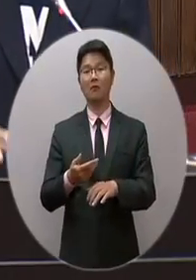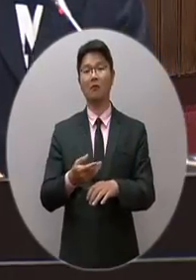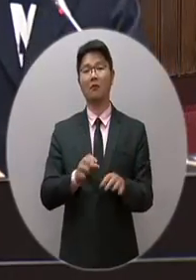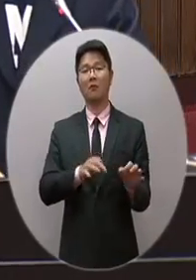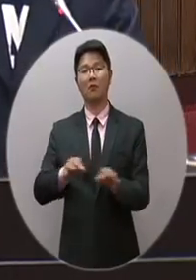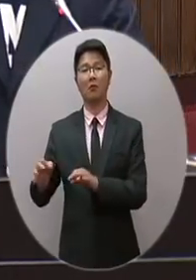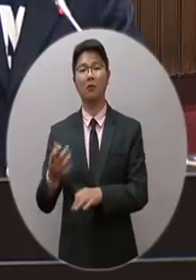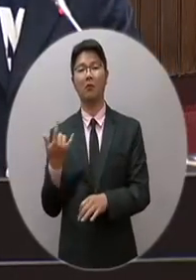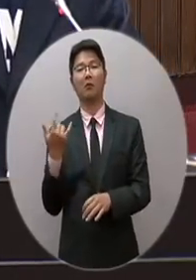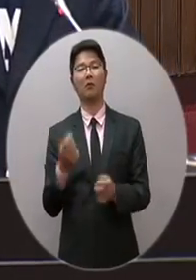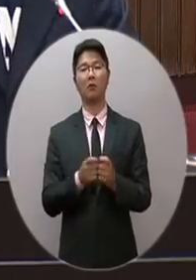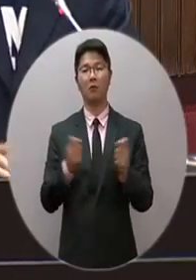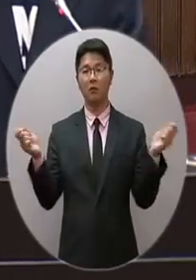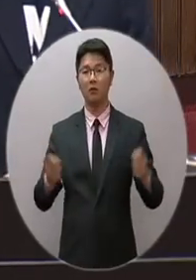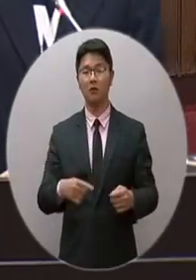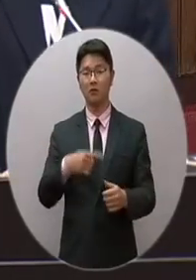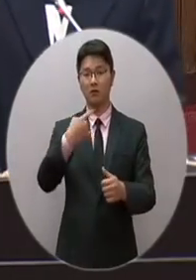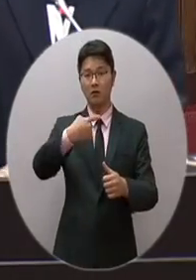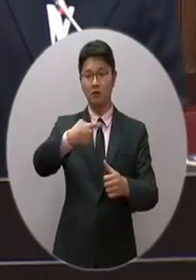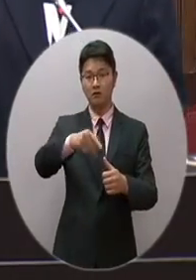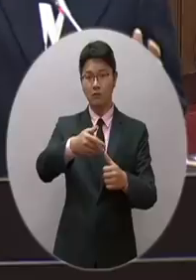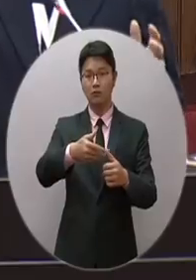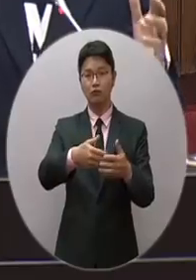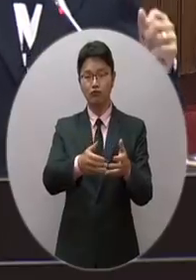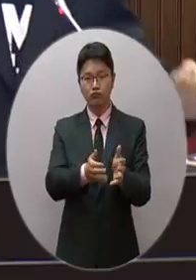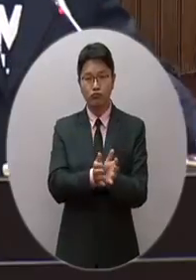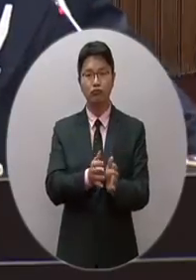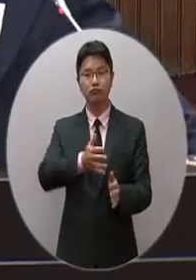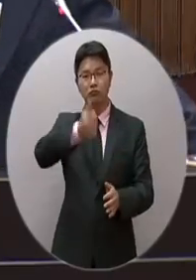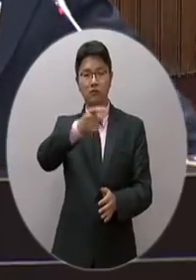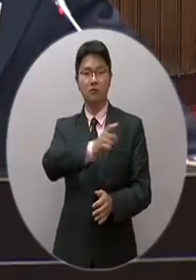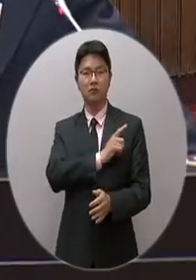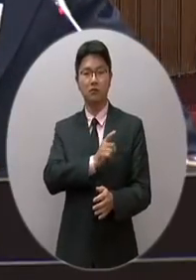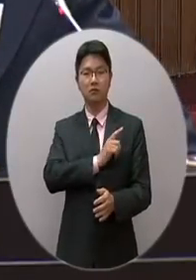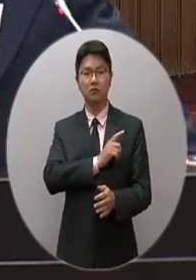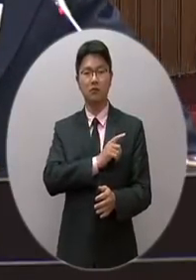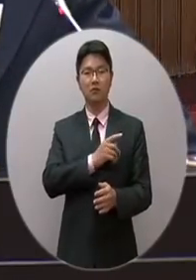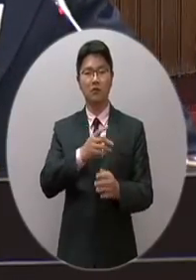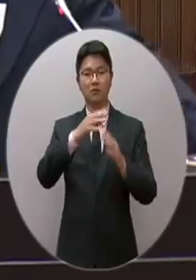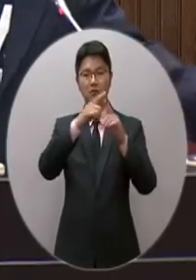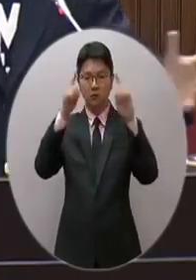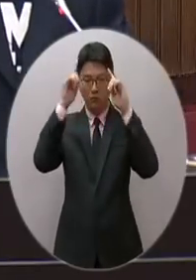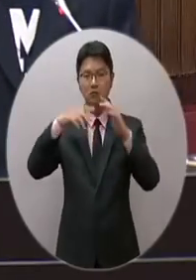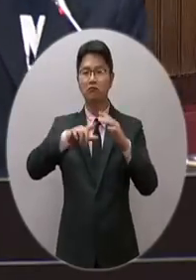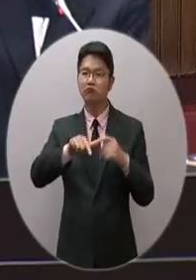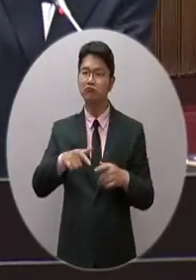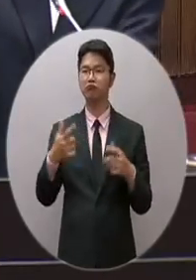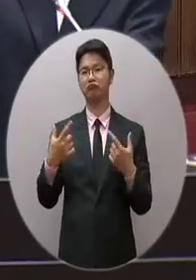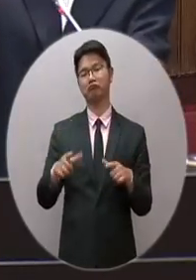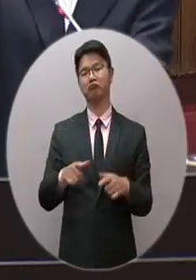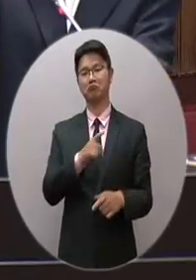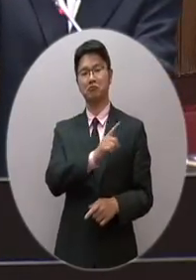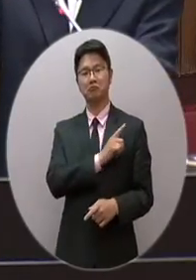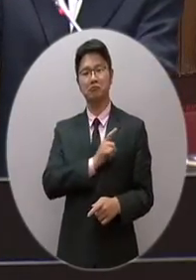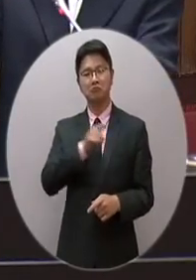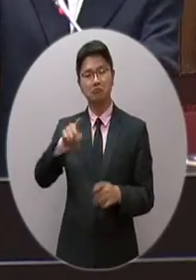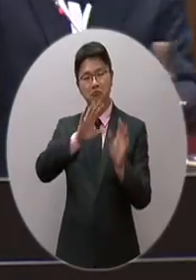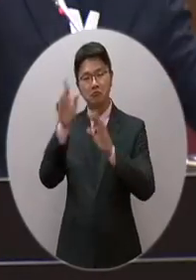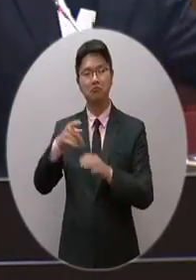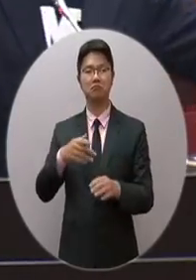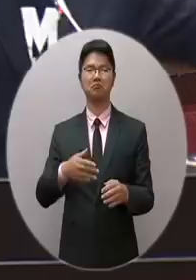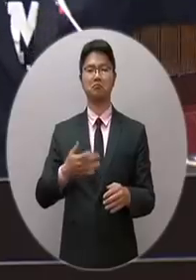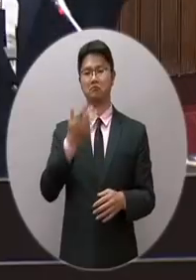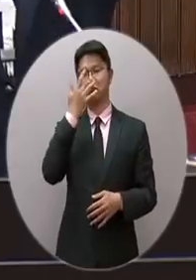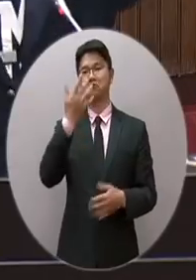个教育部长因为自己没当过教授。不了解大学的生态，那么以为卡住这里，